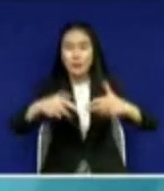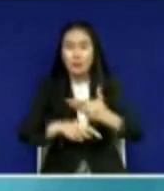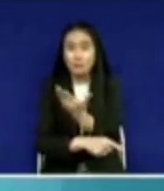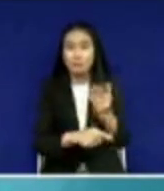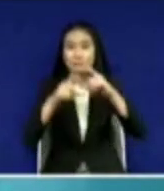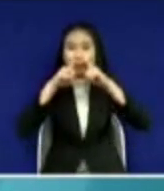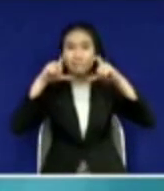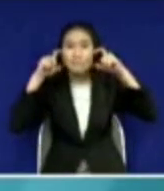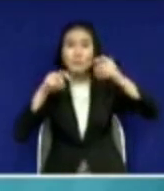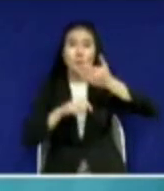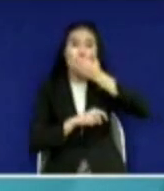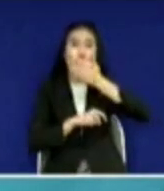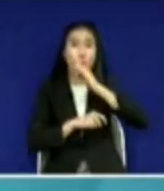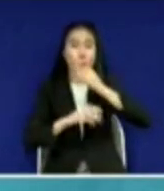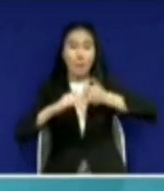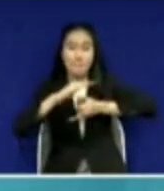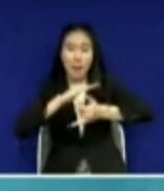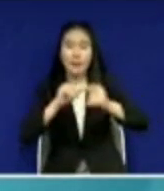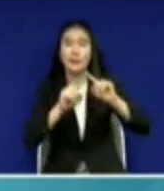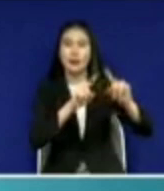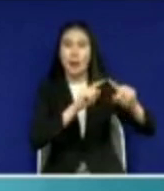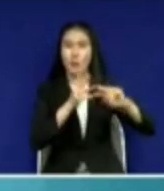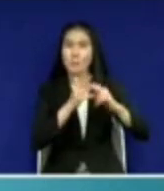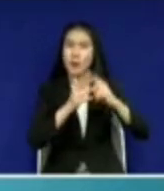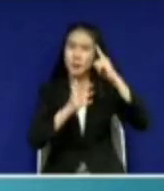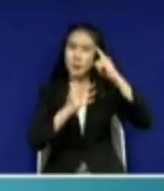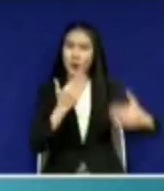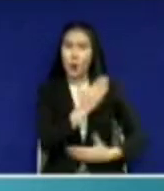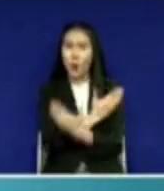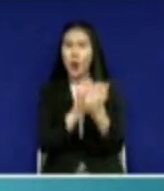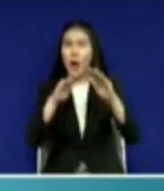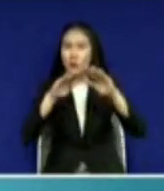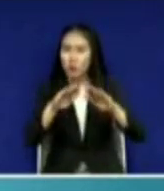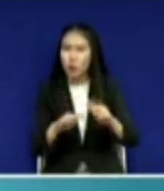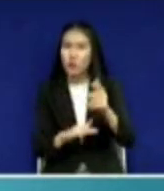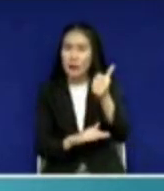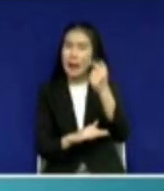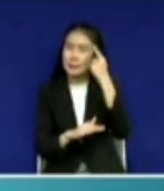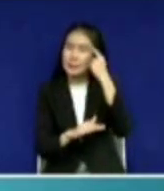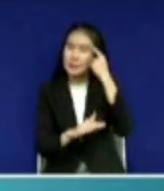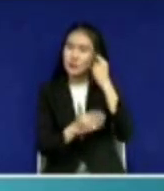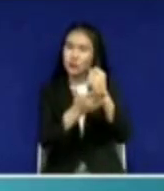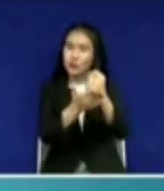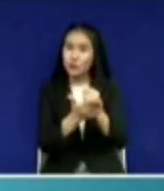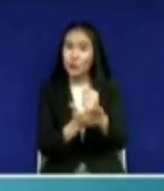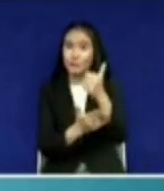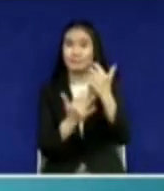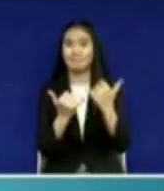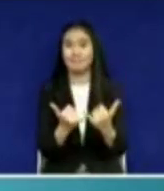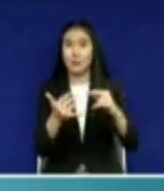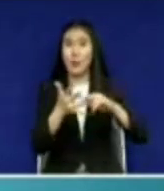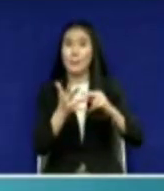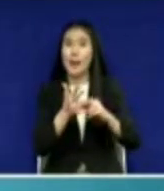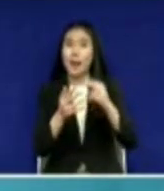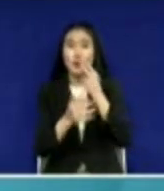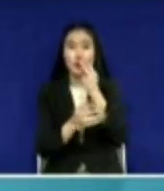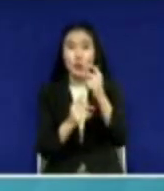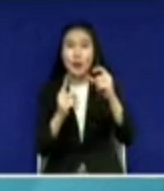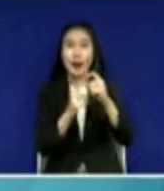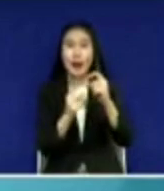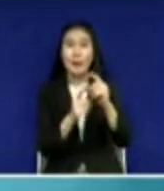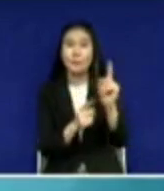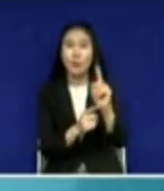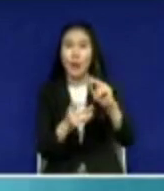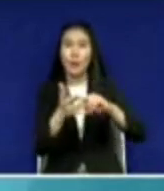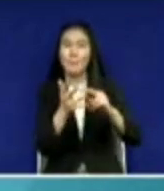ามัยในที่สาธารณะก็จะสามารถลดการแพร่เชื้อลงได้อย่างมีนัยสำคัญโดยพบว่าค่าค่ะที่เราเรียกกันหรือว่า